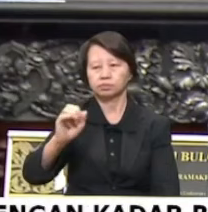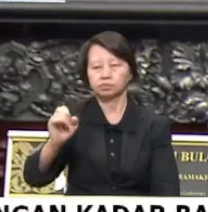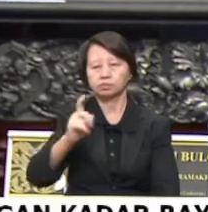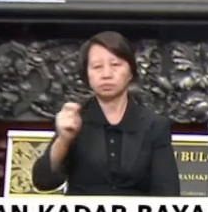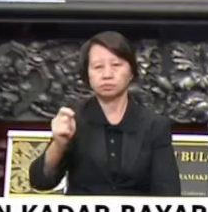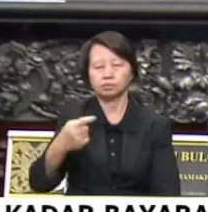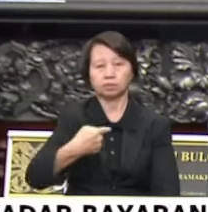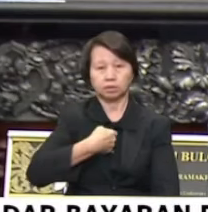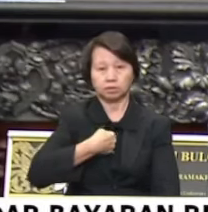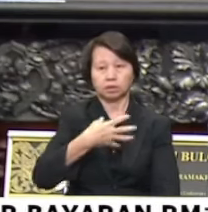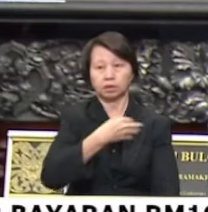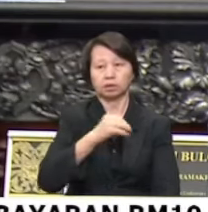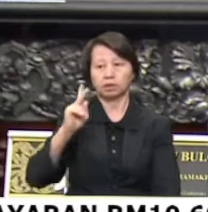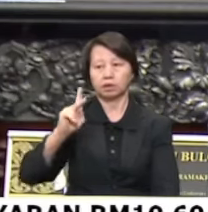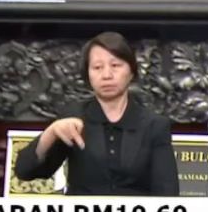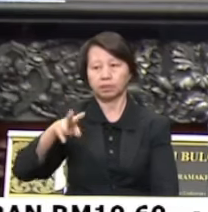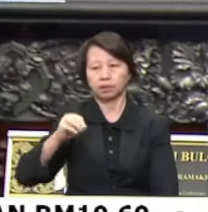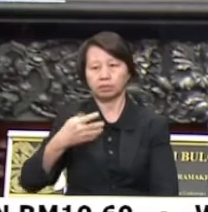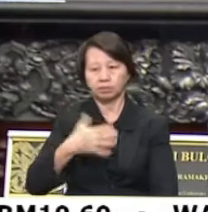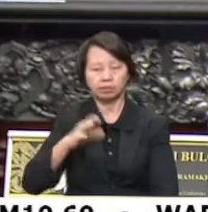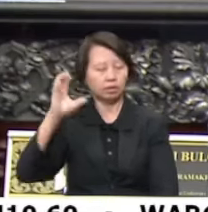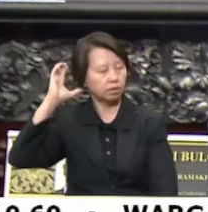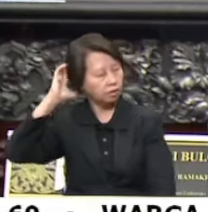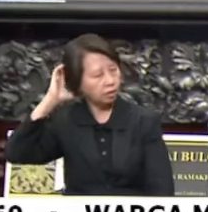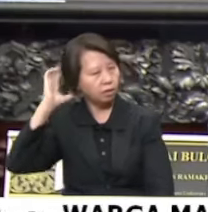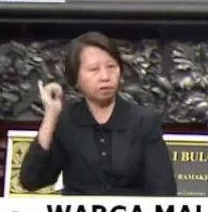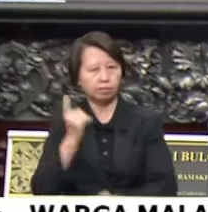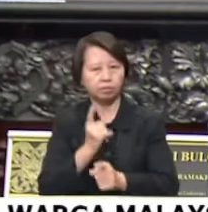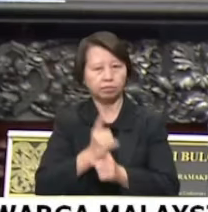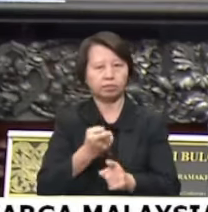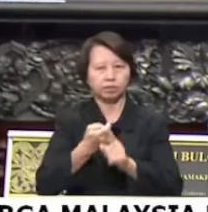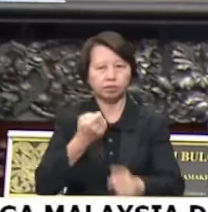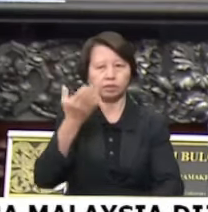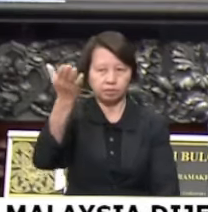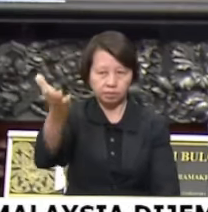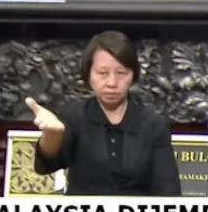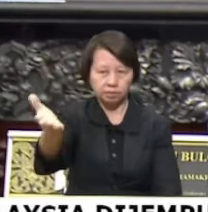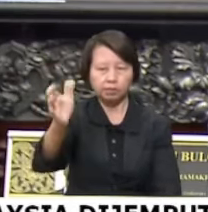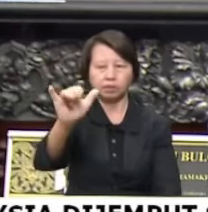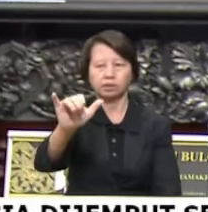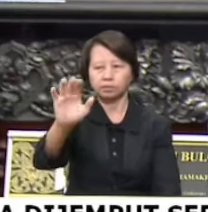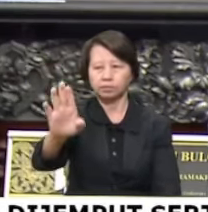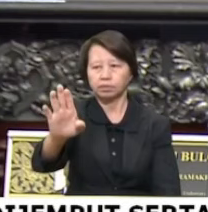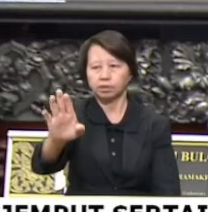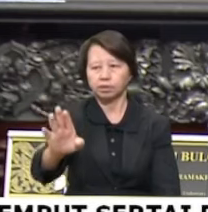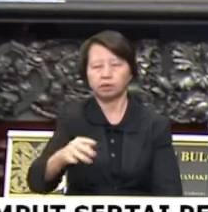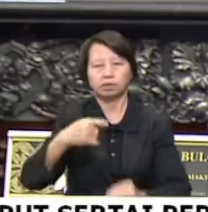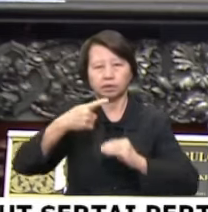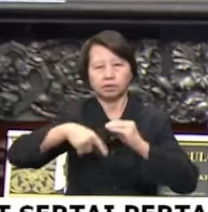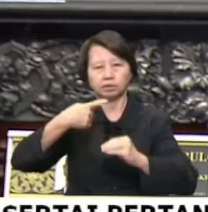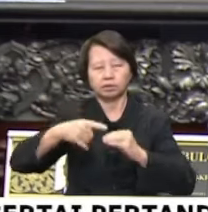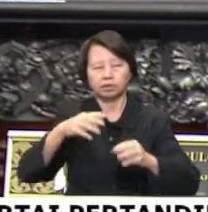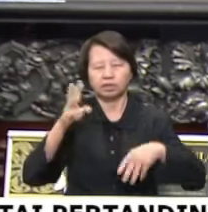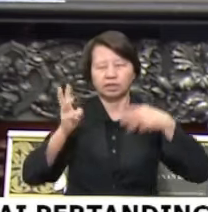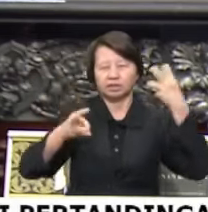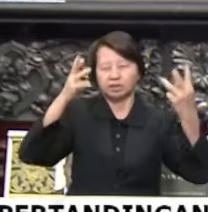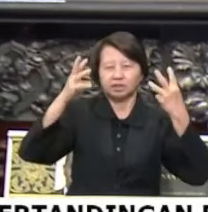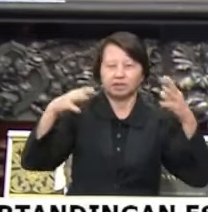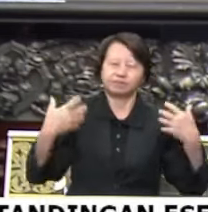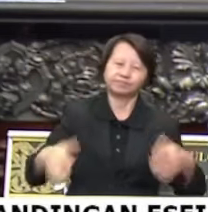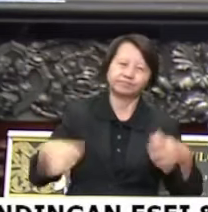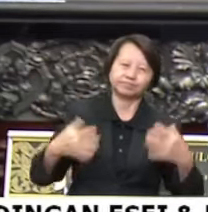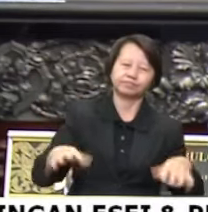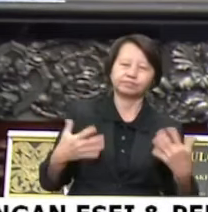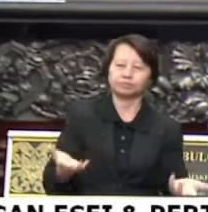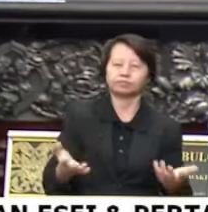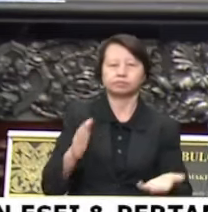KPM dengar dengan teliti soalan daripada Yang Berhormat Hulu Langat berkenaan dengan kerisauan dan juga